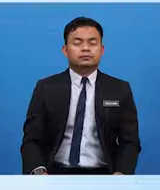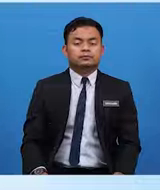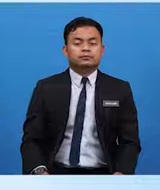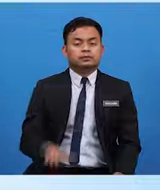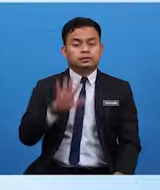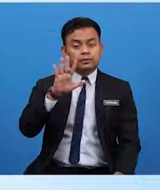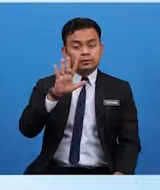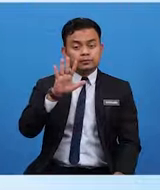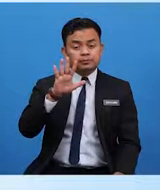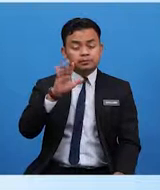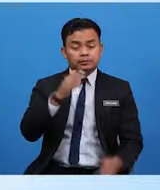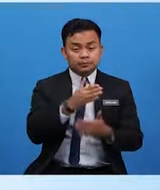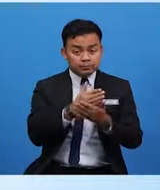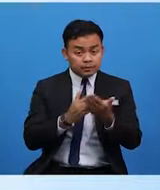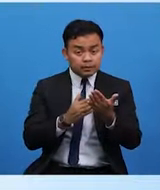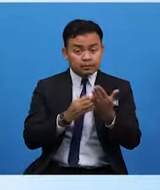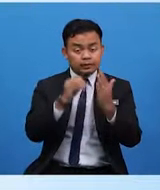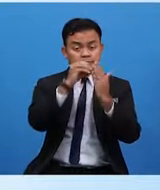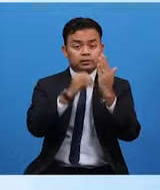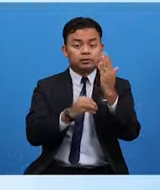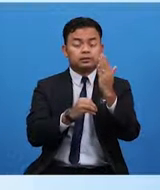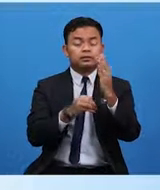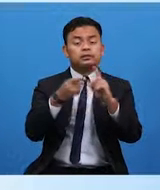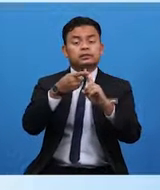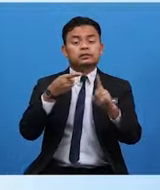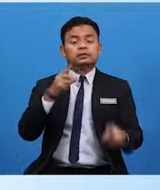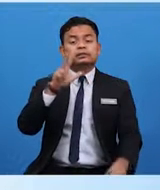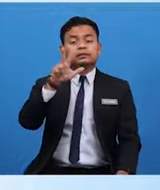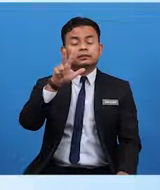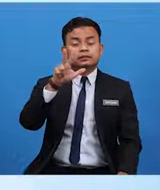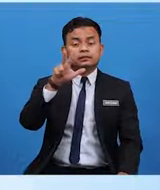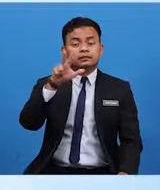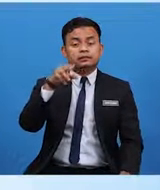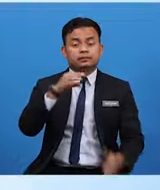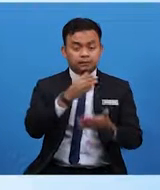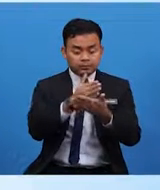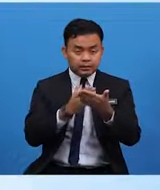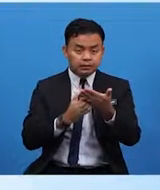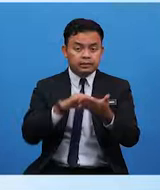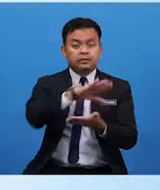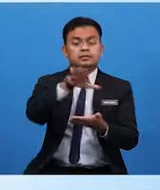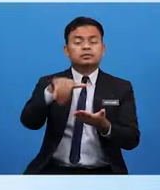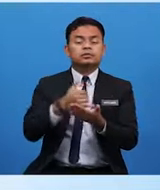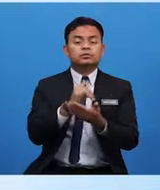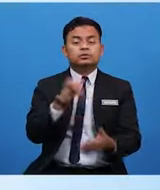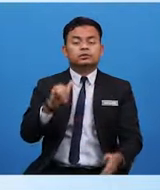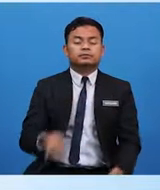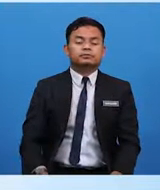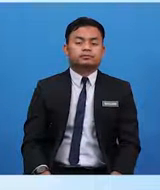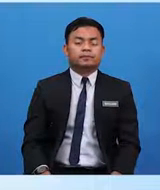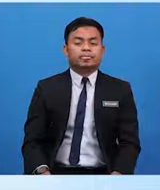Broery daripada tiga bahagian keseluruhannya satu pergi ke